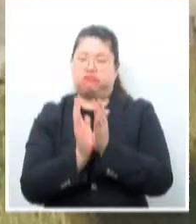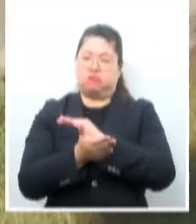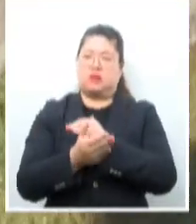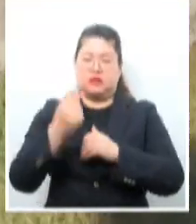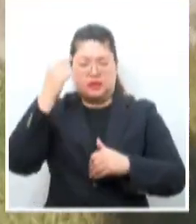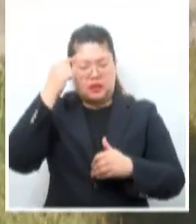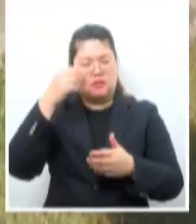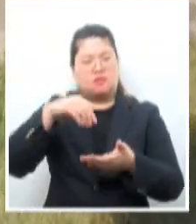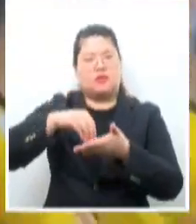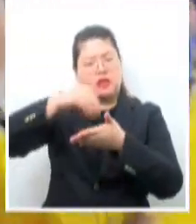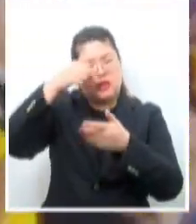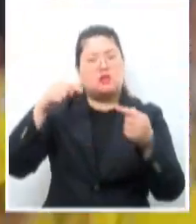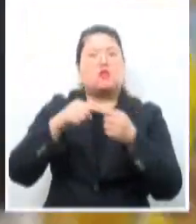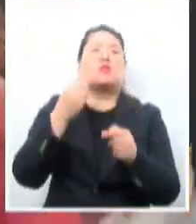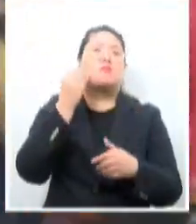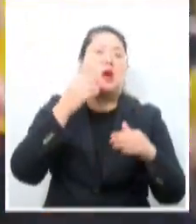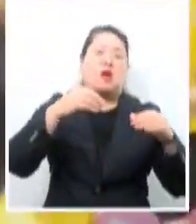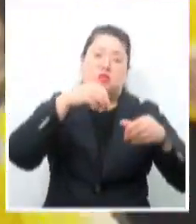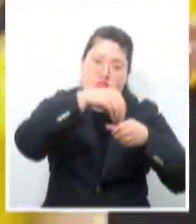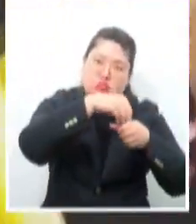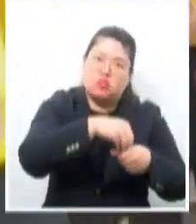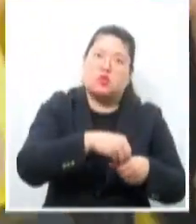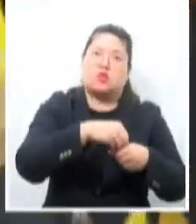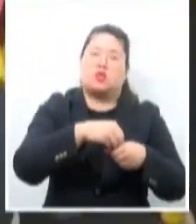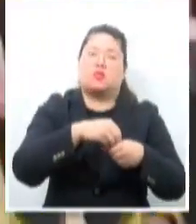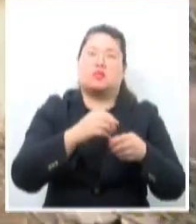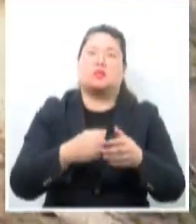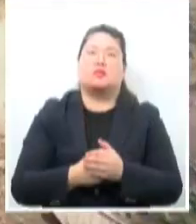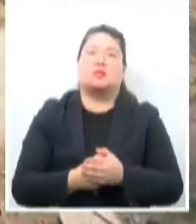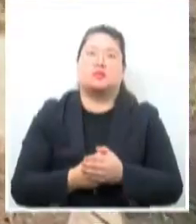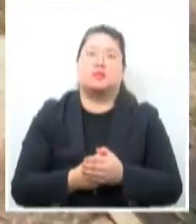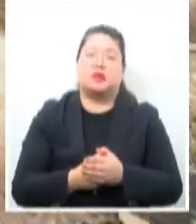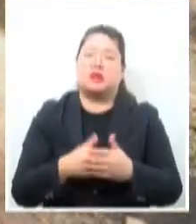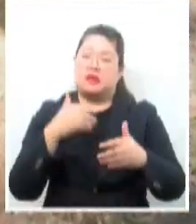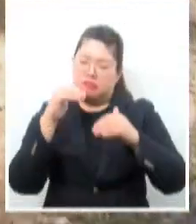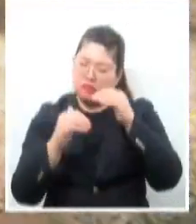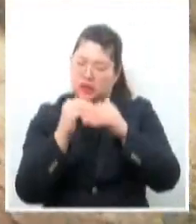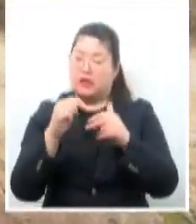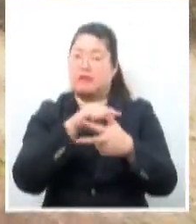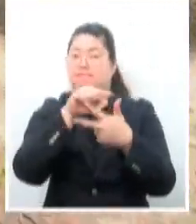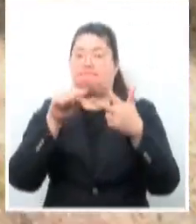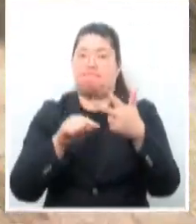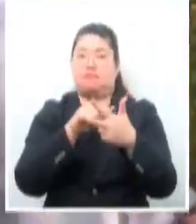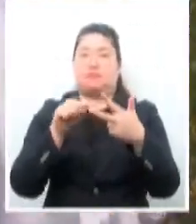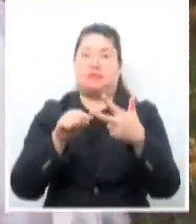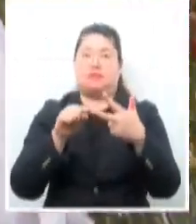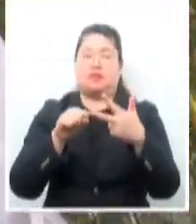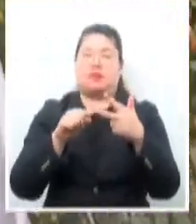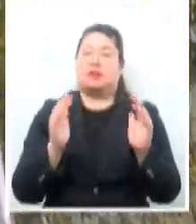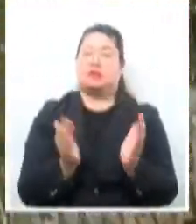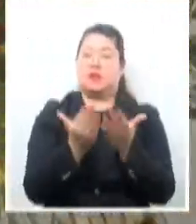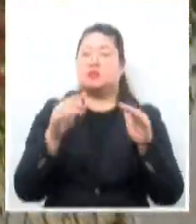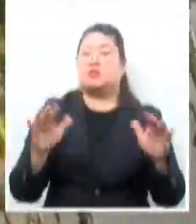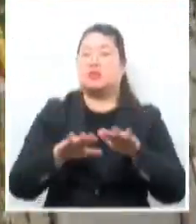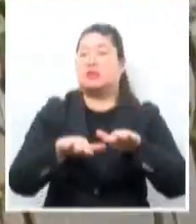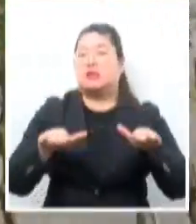การเรียนที่บ้านได้ด้วยรูปแบบการเรียนรู้แบบบูรณาการการพัฒนาแพลตฟอร์มนี้ขึ้นมาเพื่อส่งเสริมและสร้างผู้เรีย